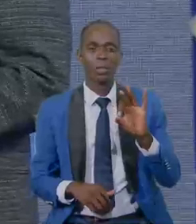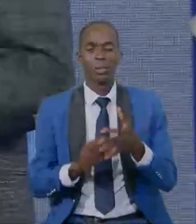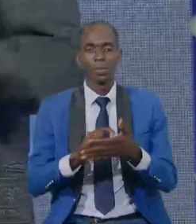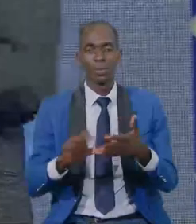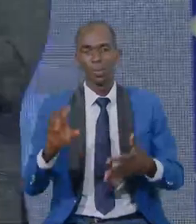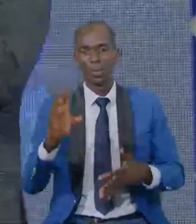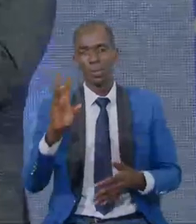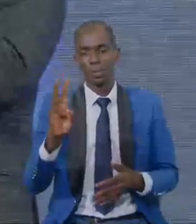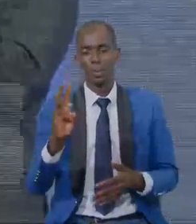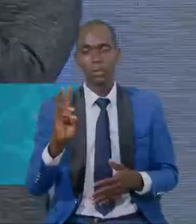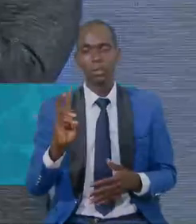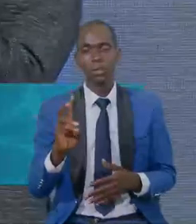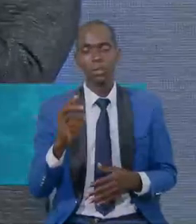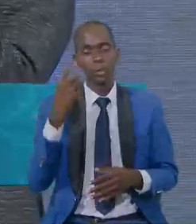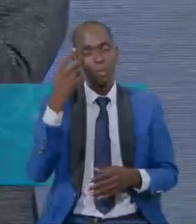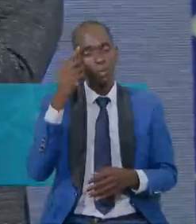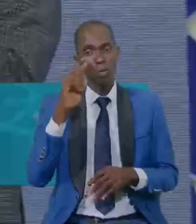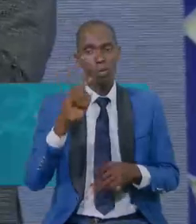Verset 5 dans 8